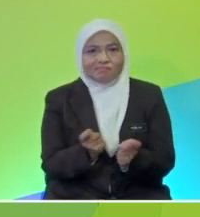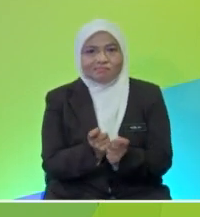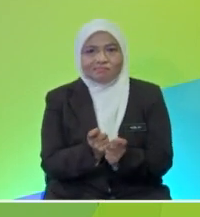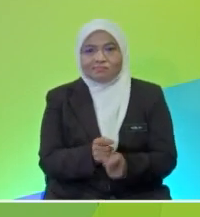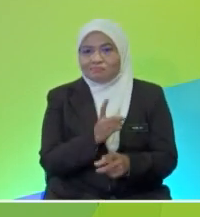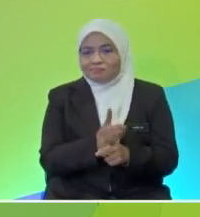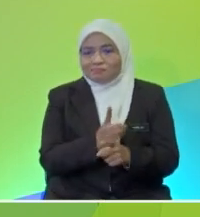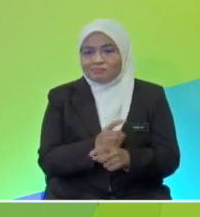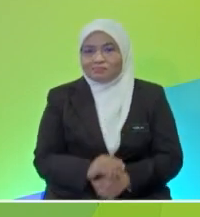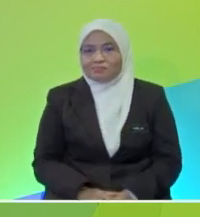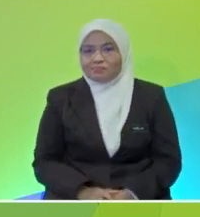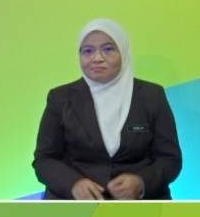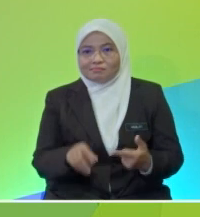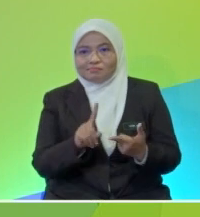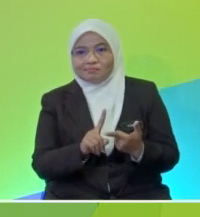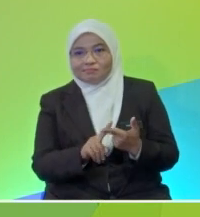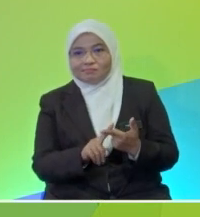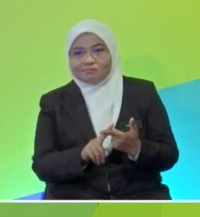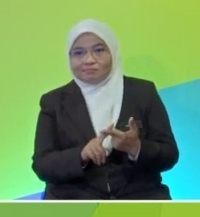kita tentukan